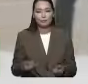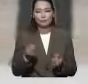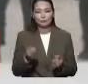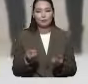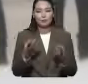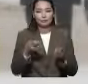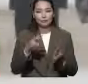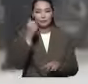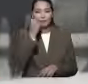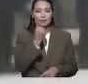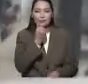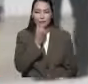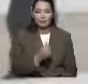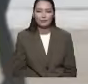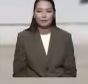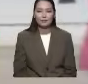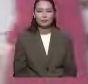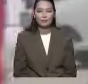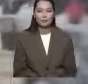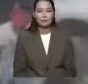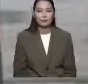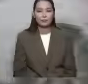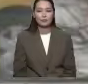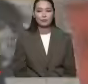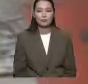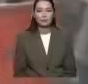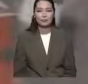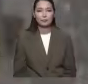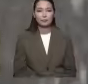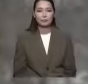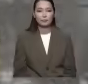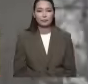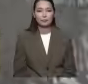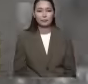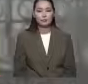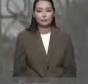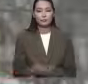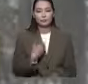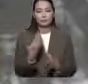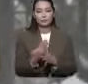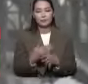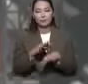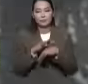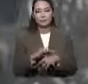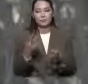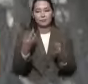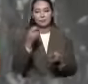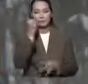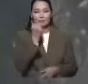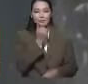спасибо. Не надо? Нет, нет. Вам же тяжело, апай. Давайте я вам помогу до остановки. Спасибо.